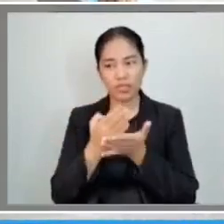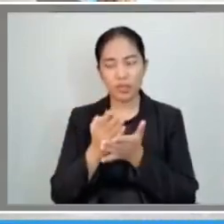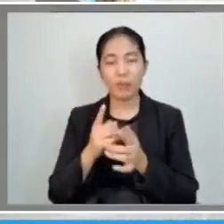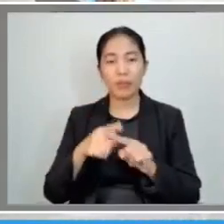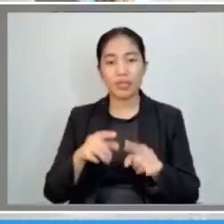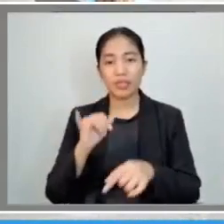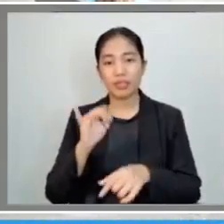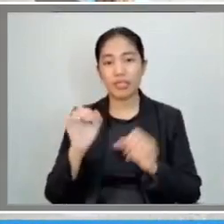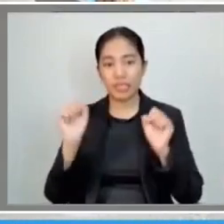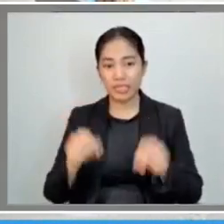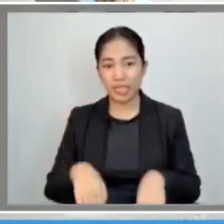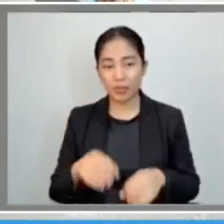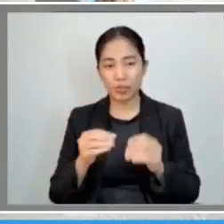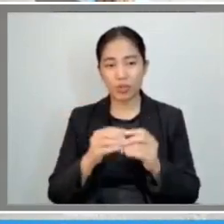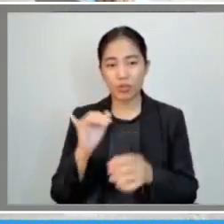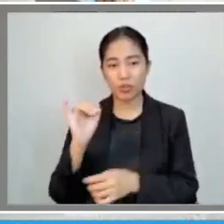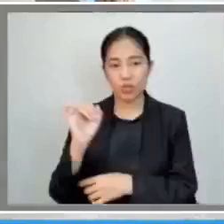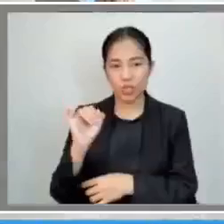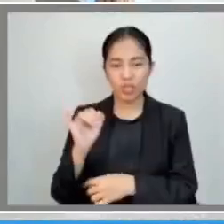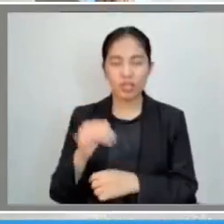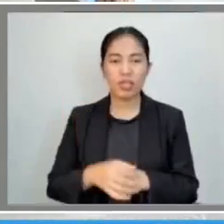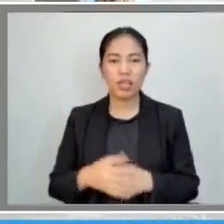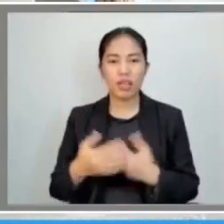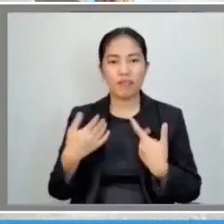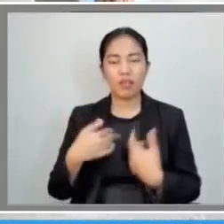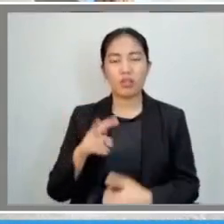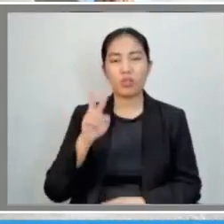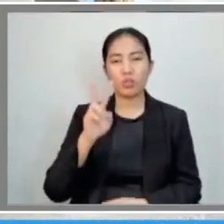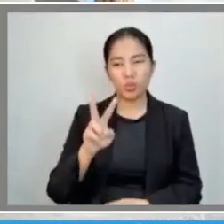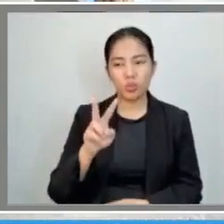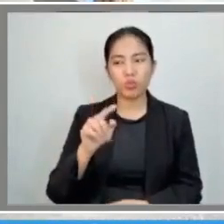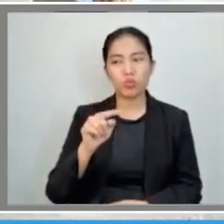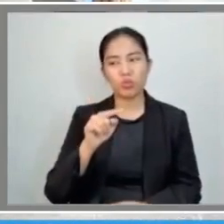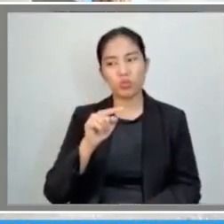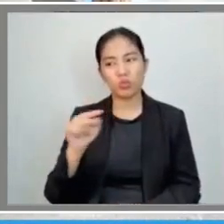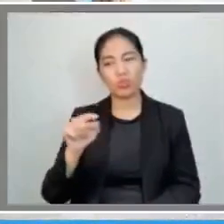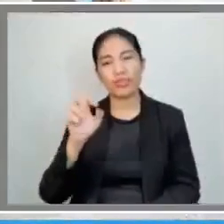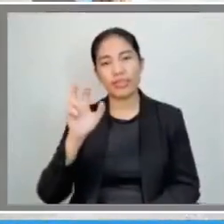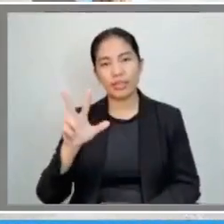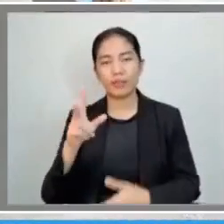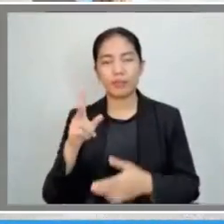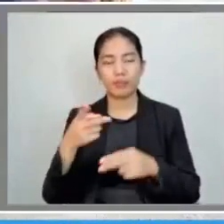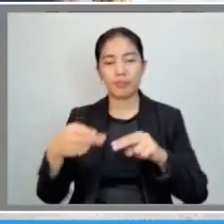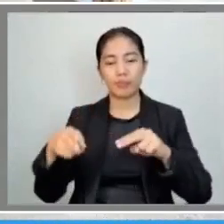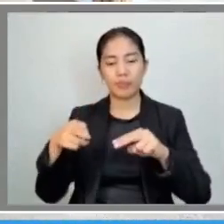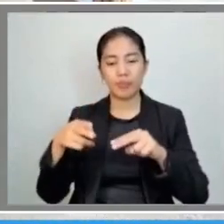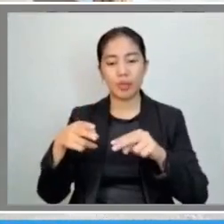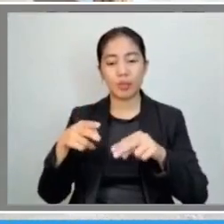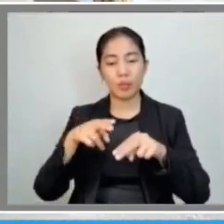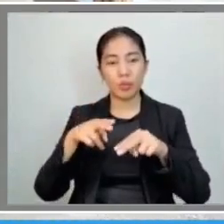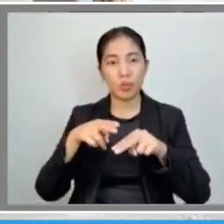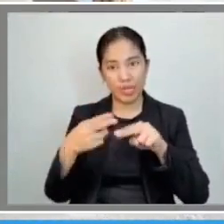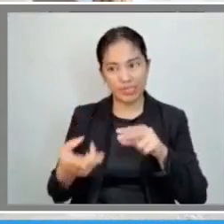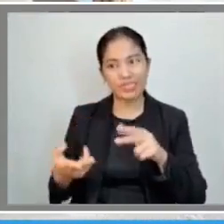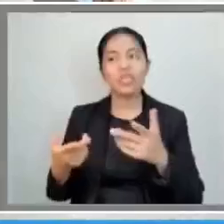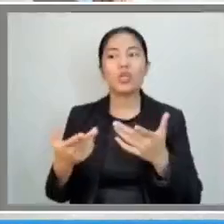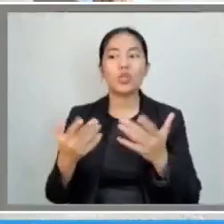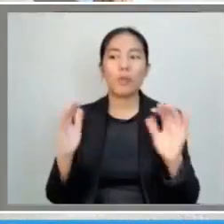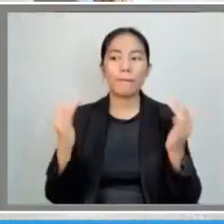eh nasa 2 hanggang 3 piso na mas mura yung bigas sa kanila ngayon kumpara sa dati. Connie,